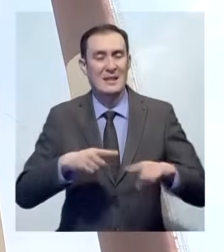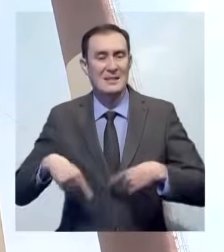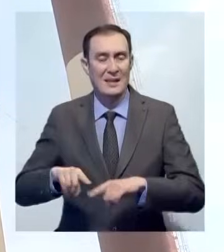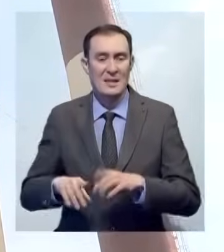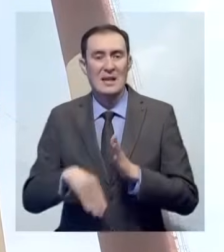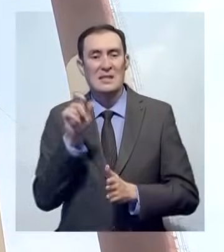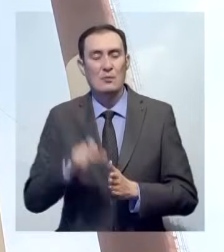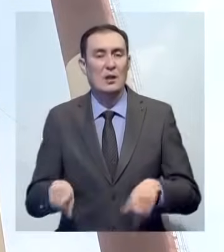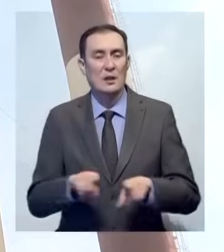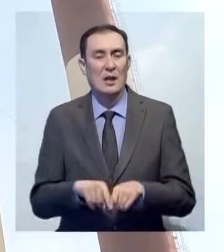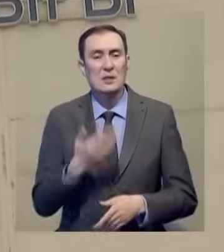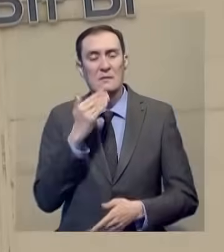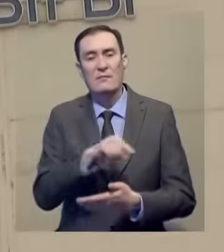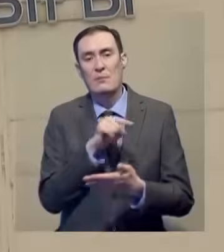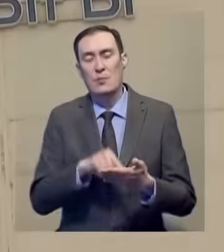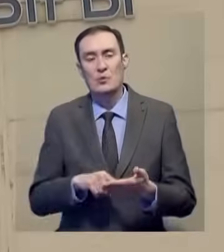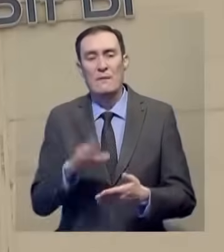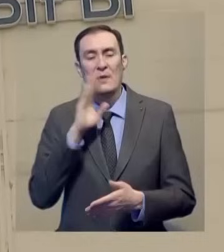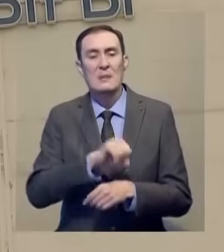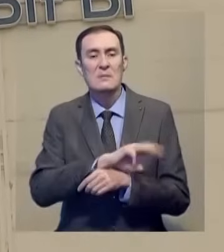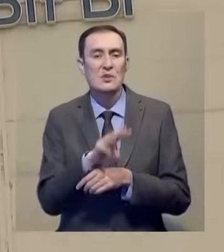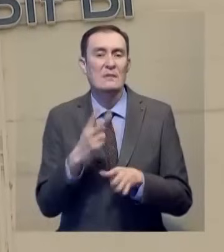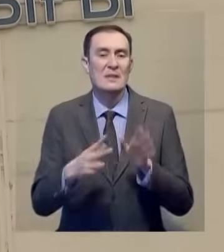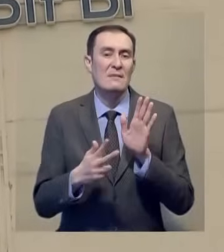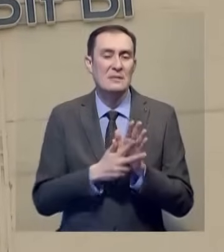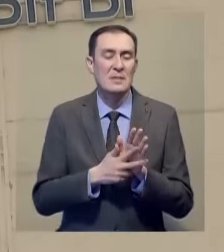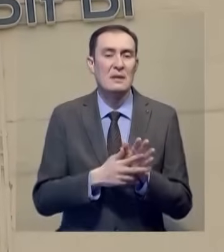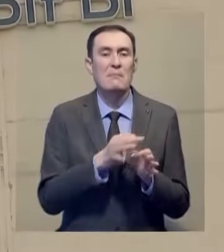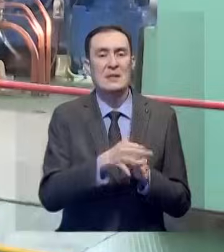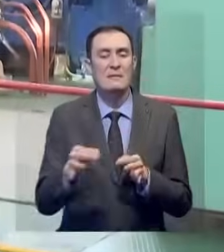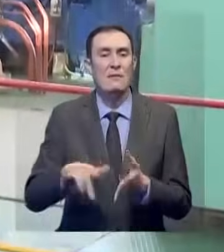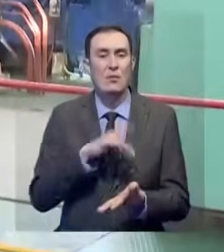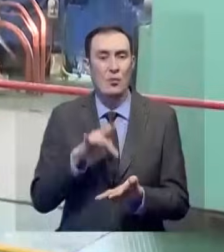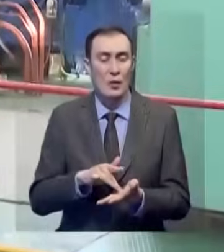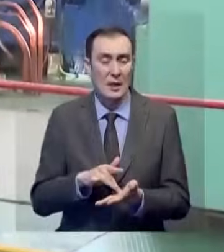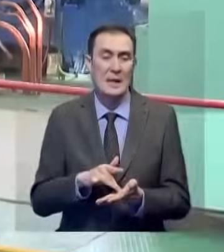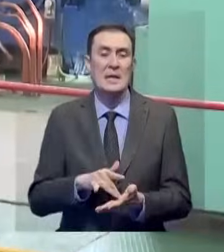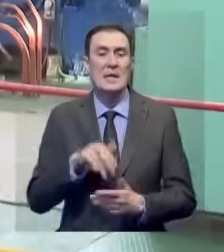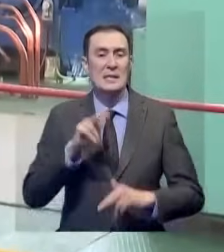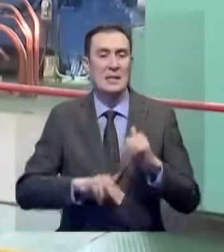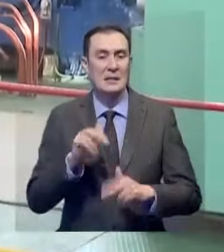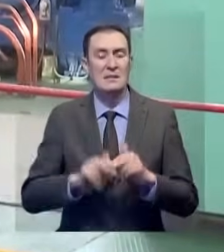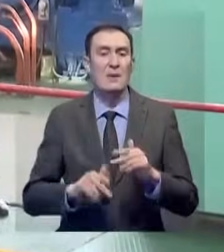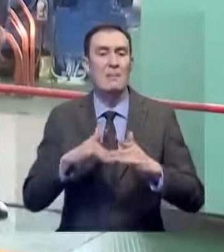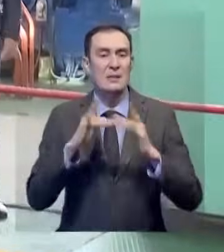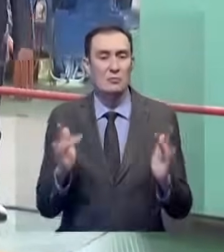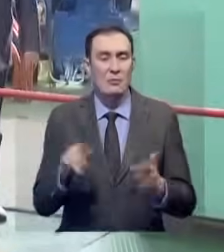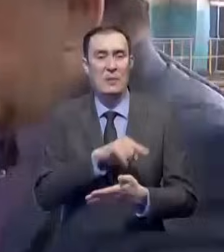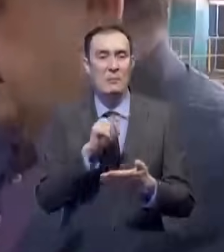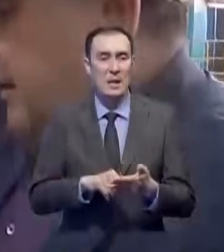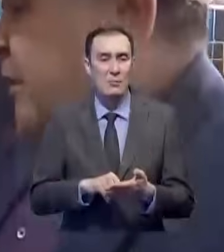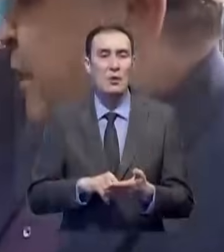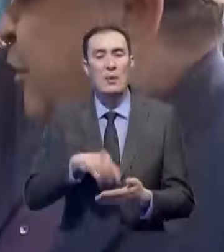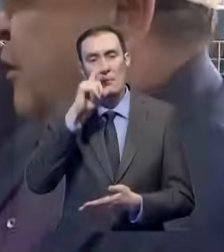организаций. Депутат также затронул вопросы водоснабжения 28 массивов в черте города, строительство мостов и